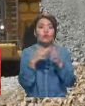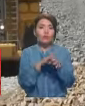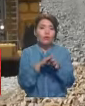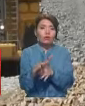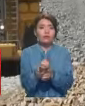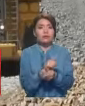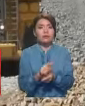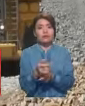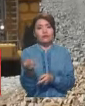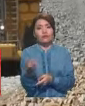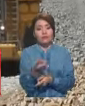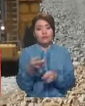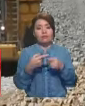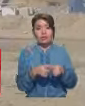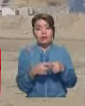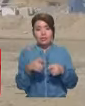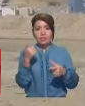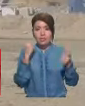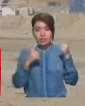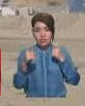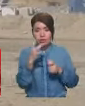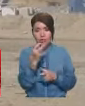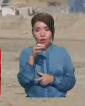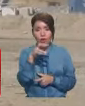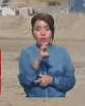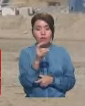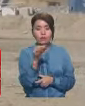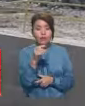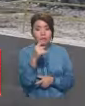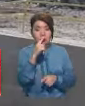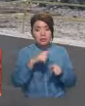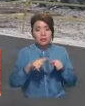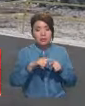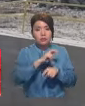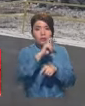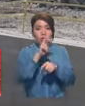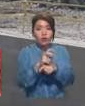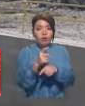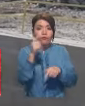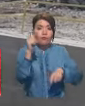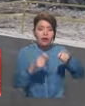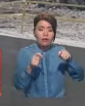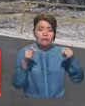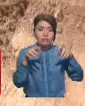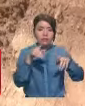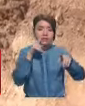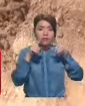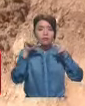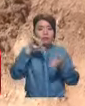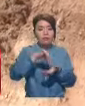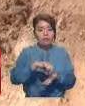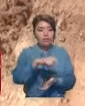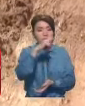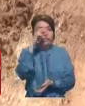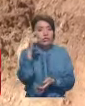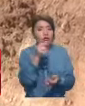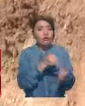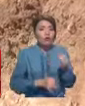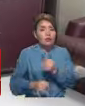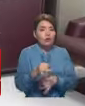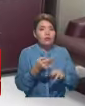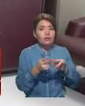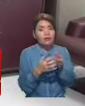перезагрузке. Ректор технического университета Сауле Рахметуллина недавно побывала на форуме геологов. Говорит, было жарко. Говорили и о дефиците кадров,